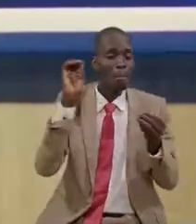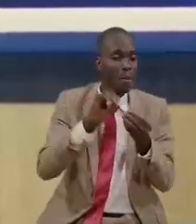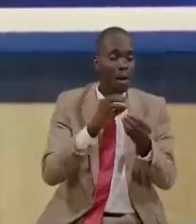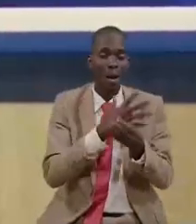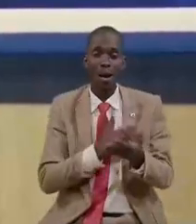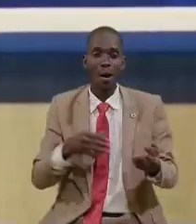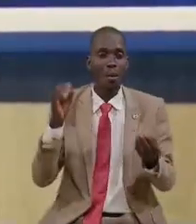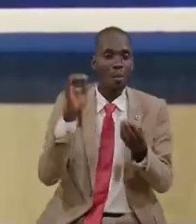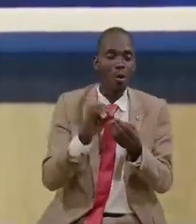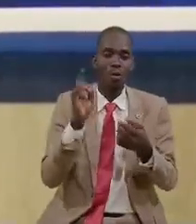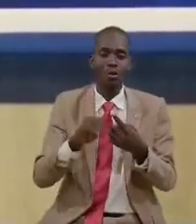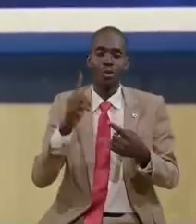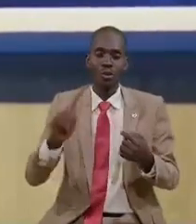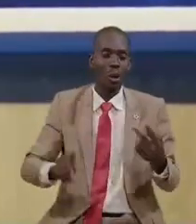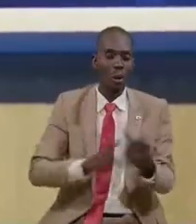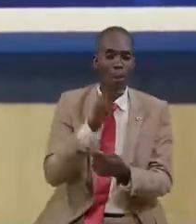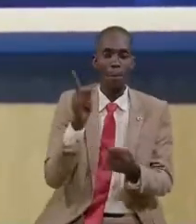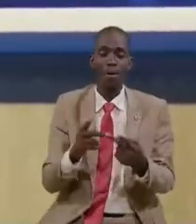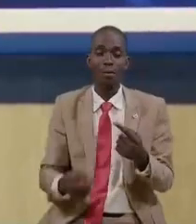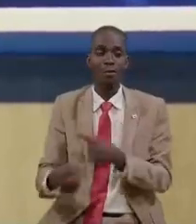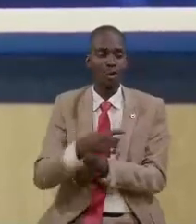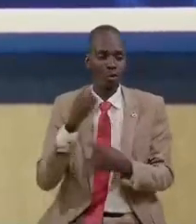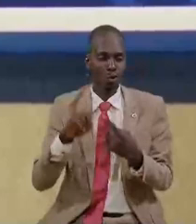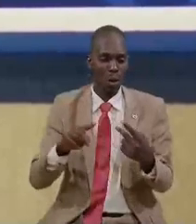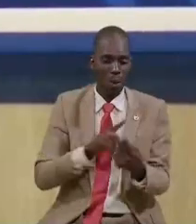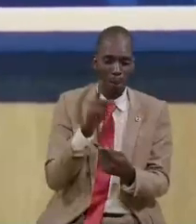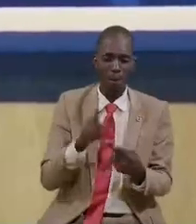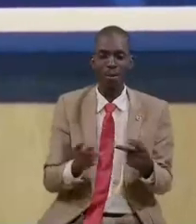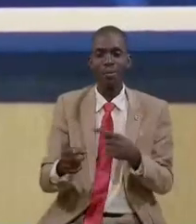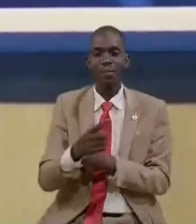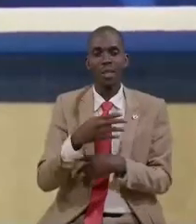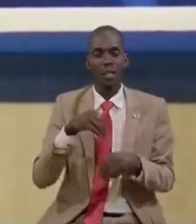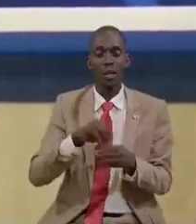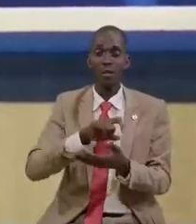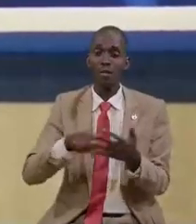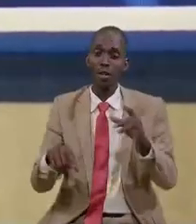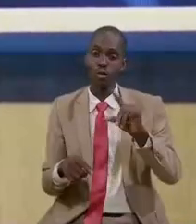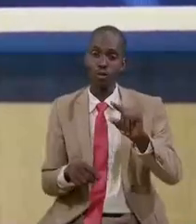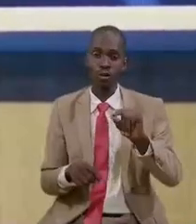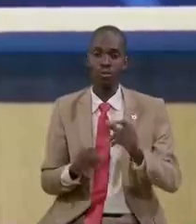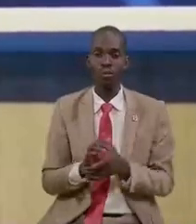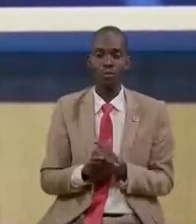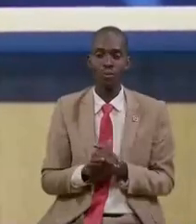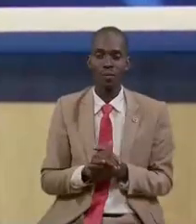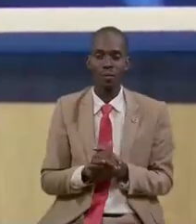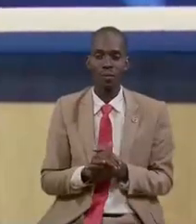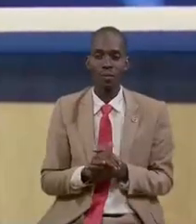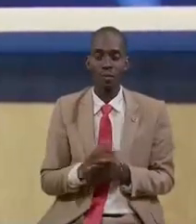croissant jusqu'au milieu du jour. » Et le verset 20 dit, « Mon fils,